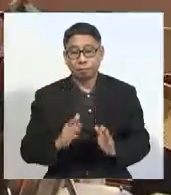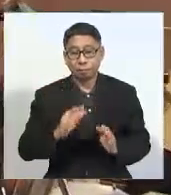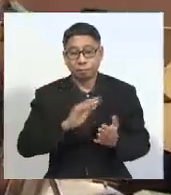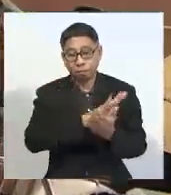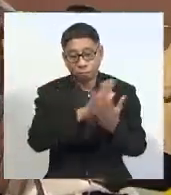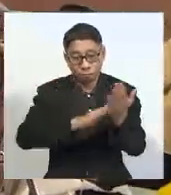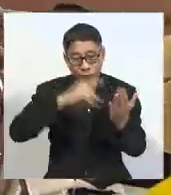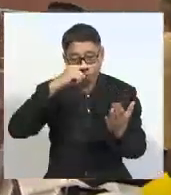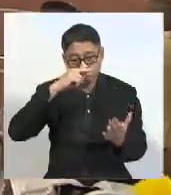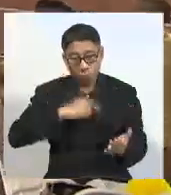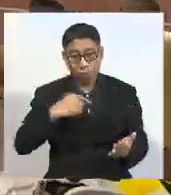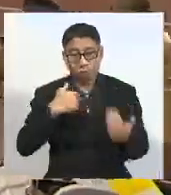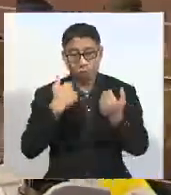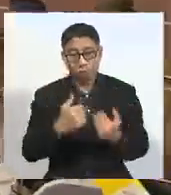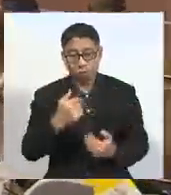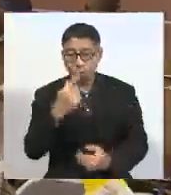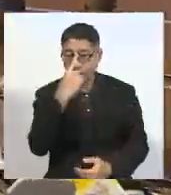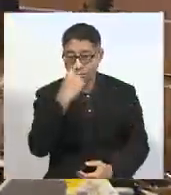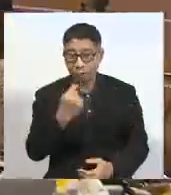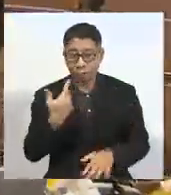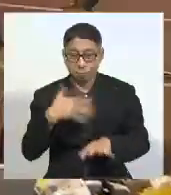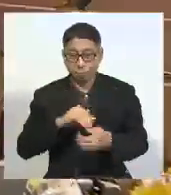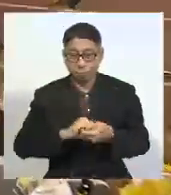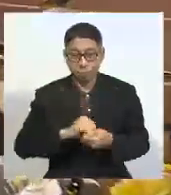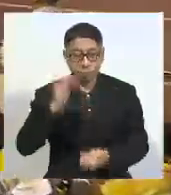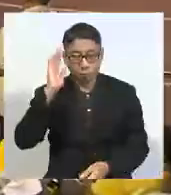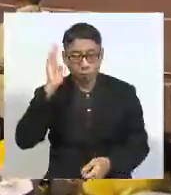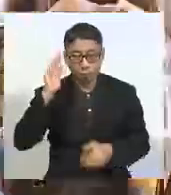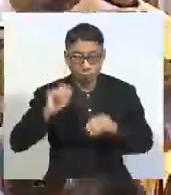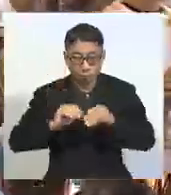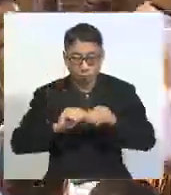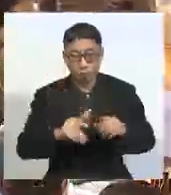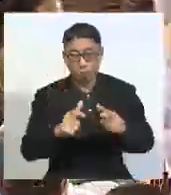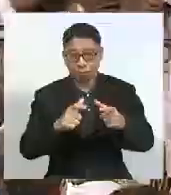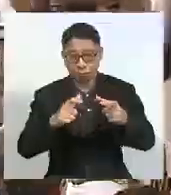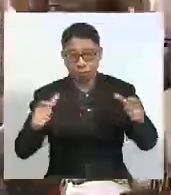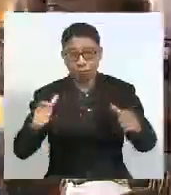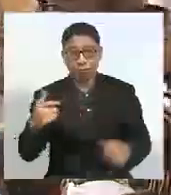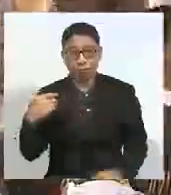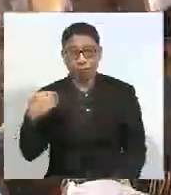ากไทยและต่างชาติก็ไปร่วมเผยแพร่ข่าวนี้เป็นจำนวนมากเลยนะคะ